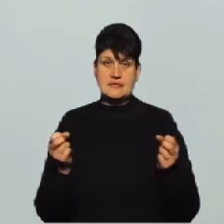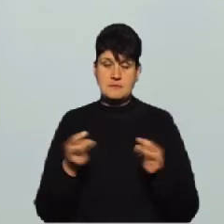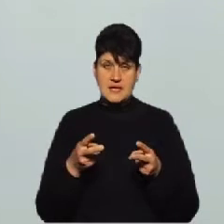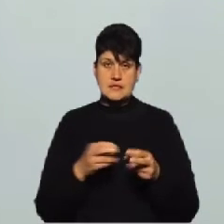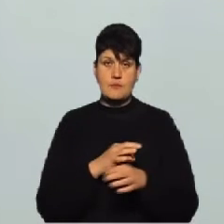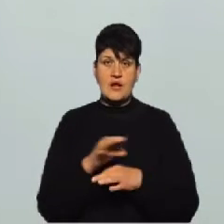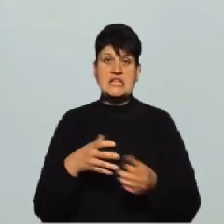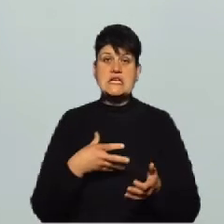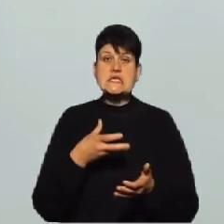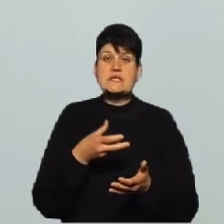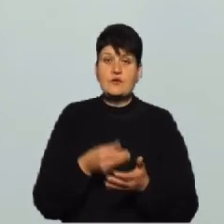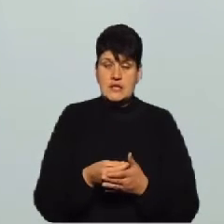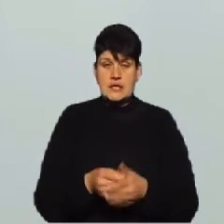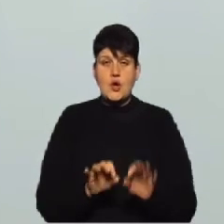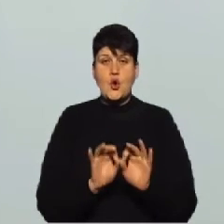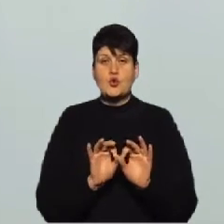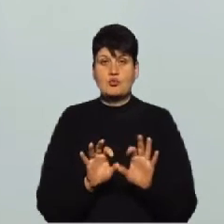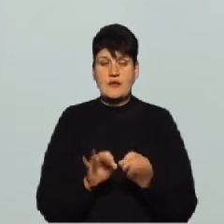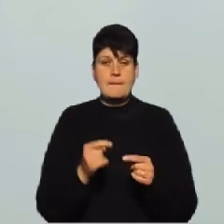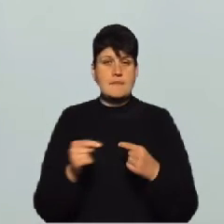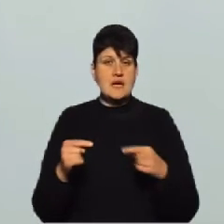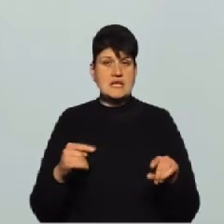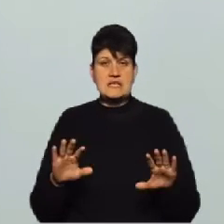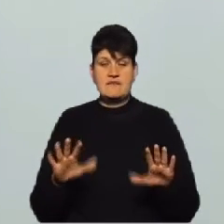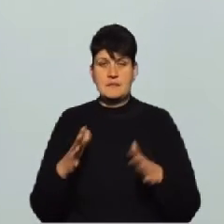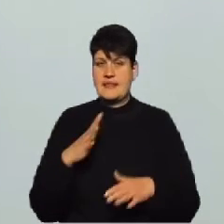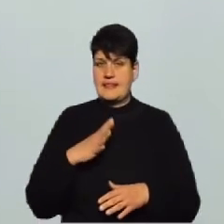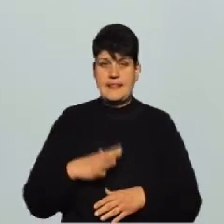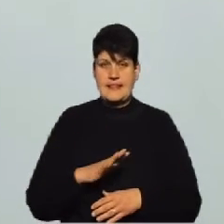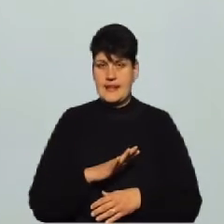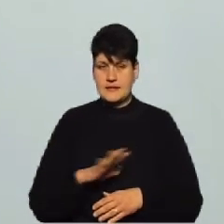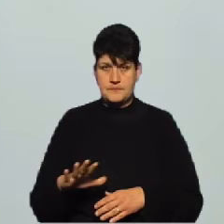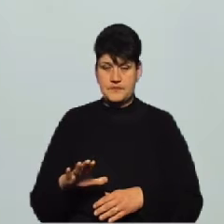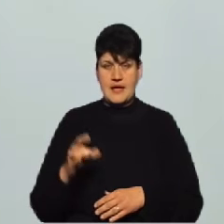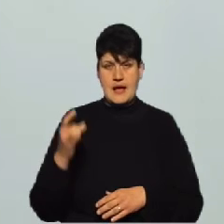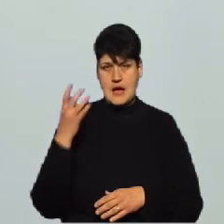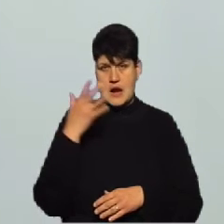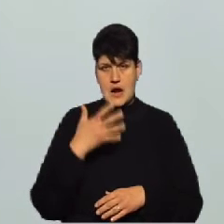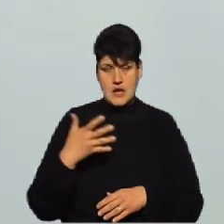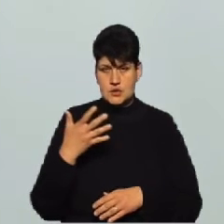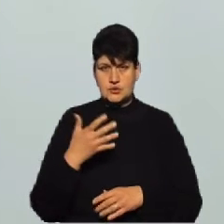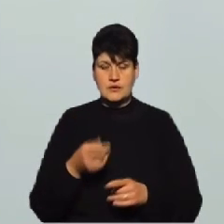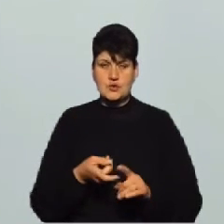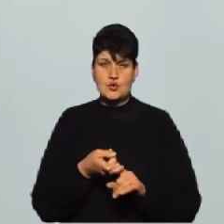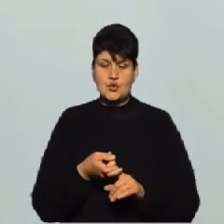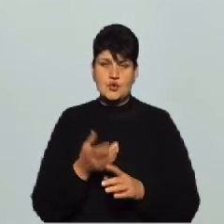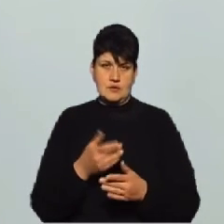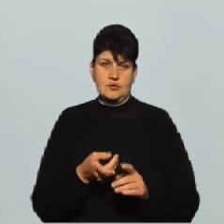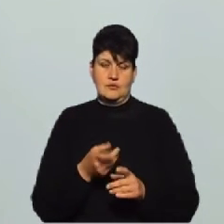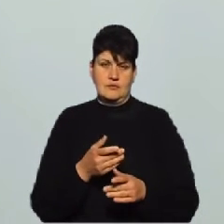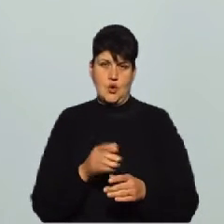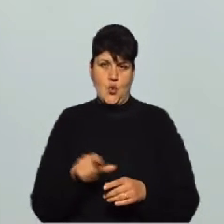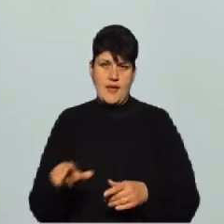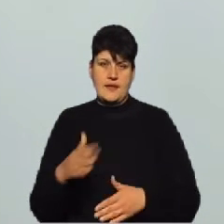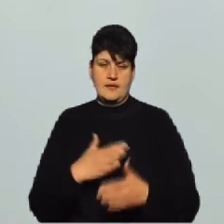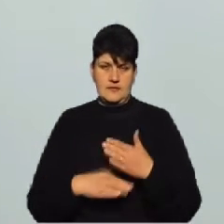про різні випадки нетерпимості і расової, і стосовно людей з інвалідністю. І я пропоную зараз подивитися невеличкий